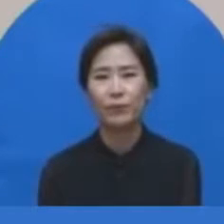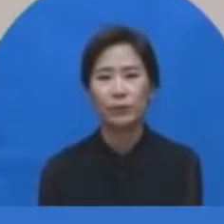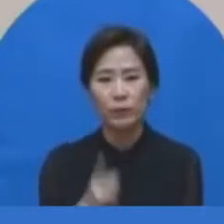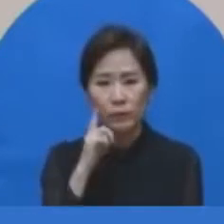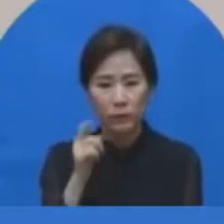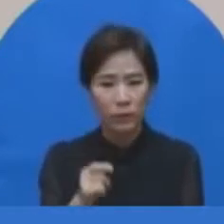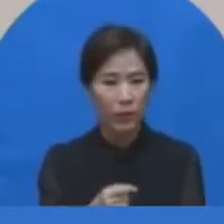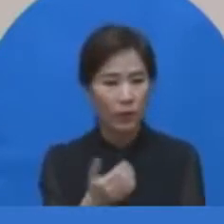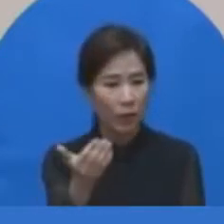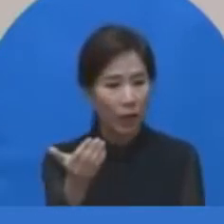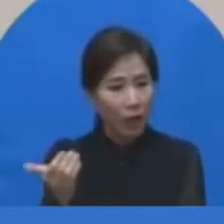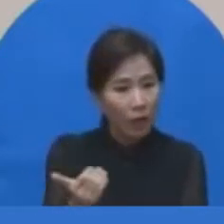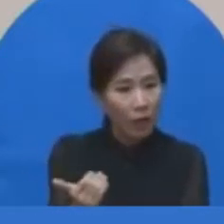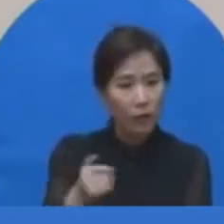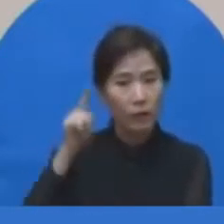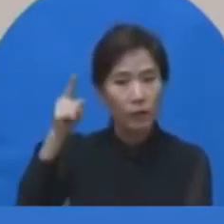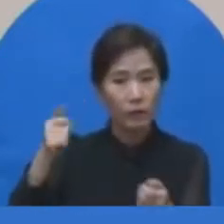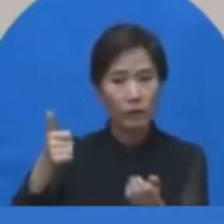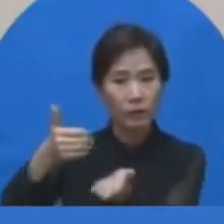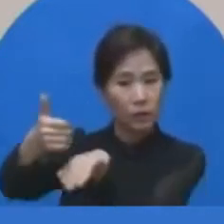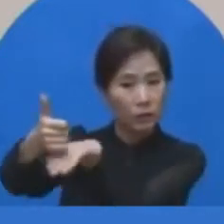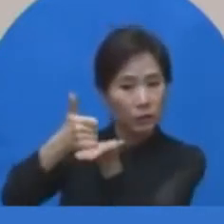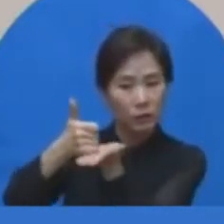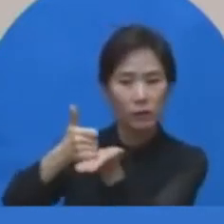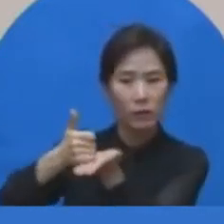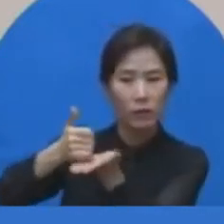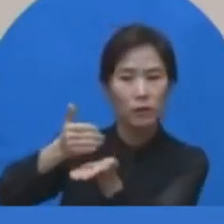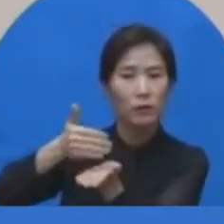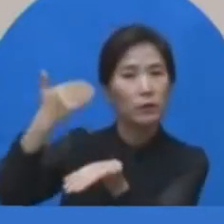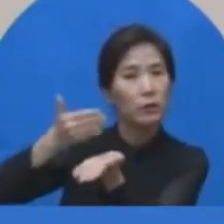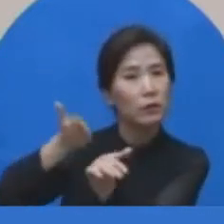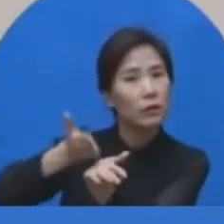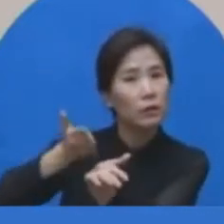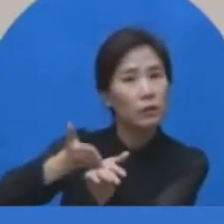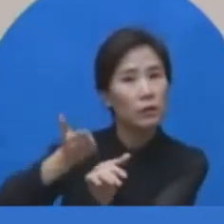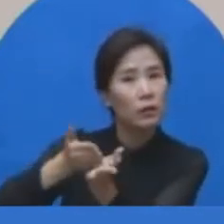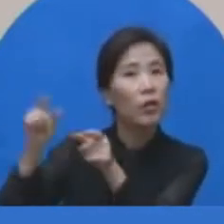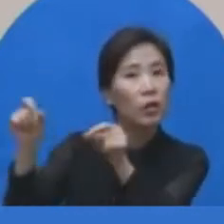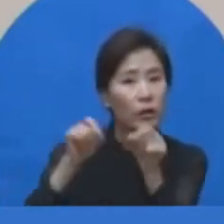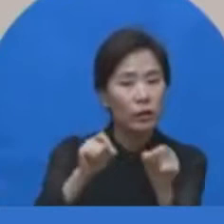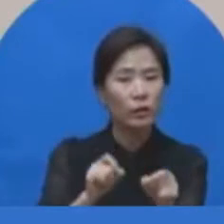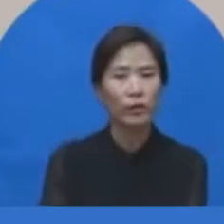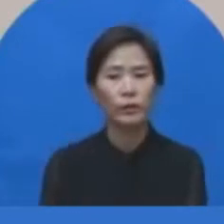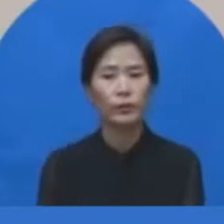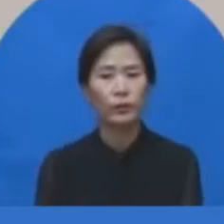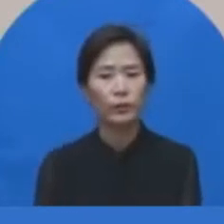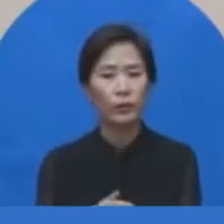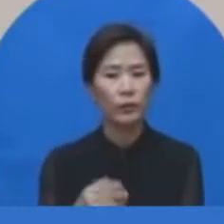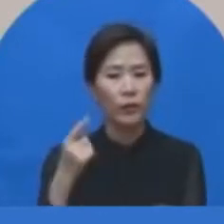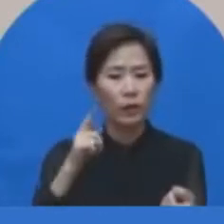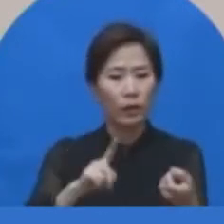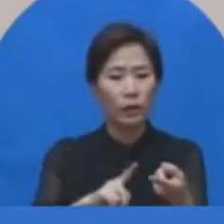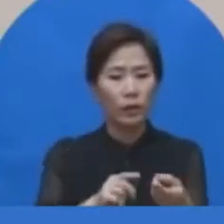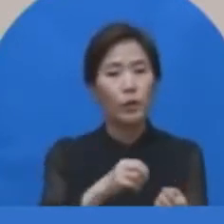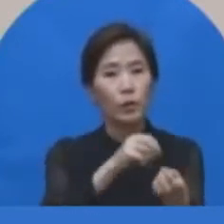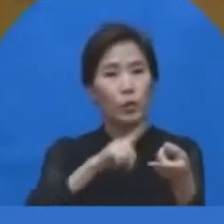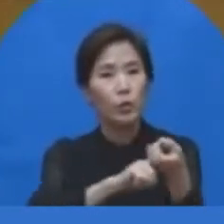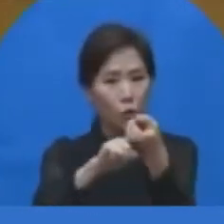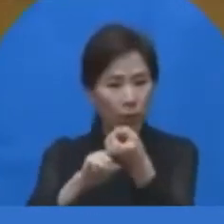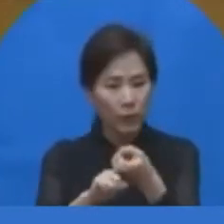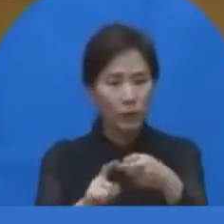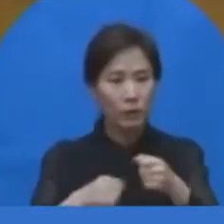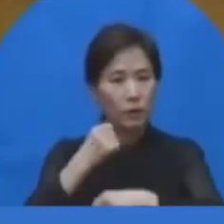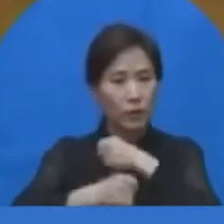계속 이야기한 것처럼 이 사회적 실체가 있는 그 노동조합의 자주성 구비 여부는 충분히 여러 가지 다른